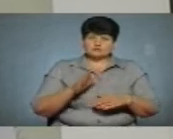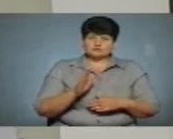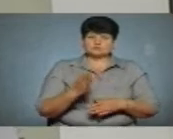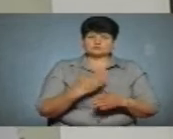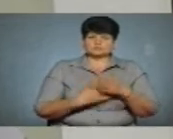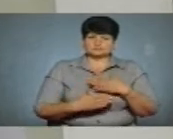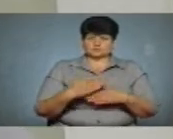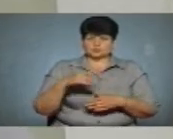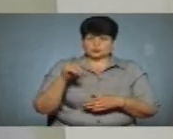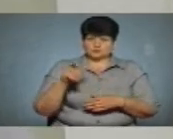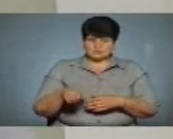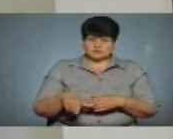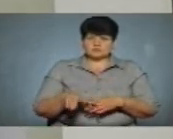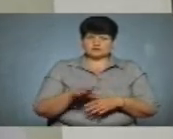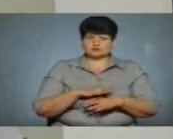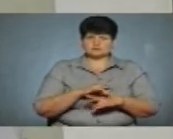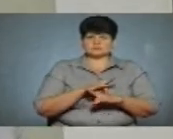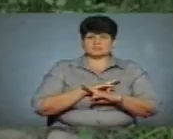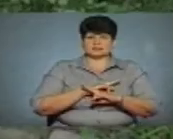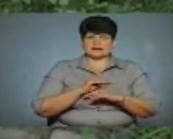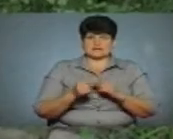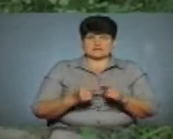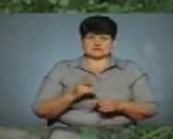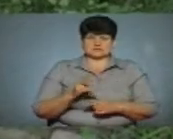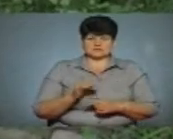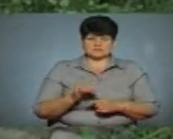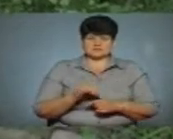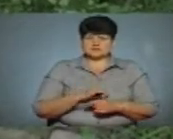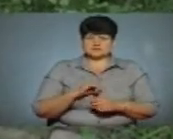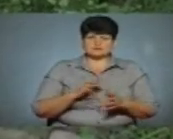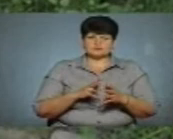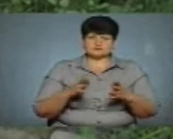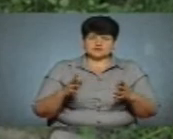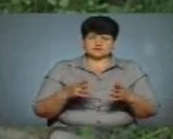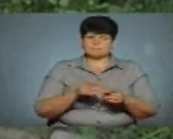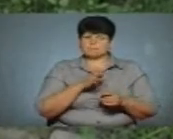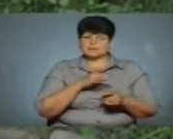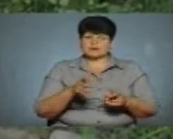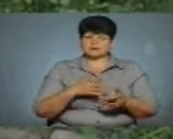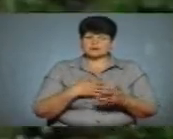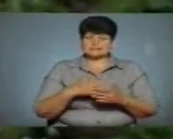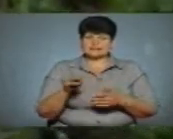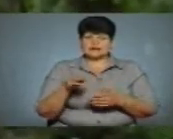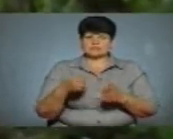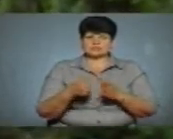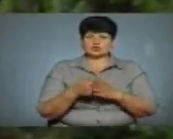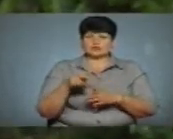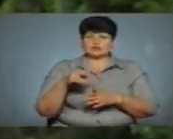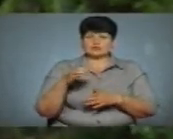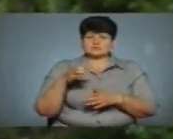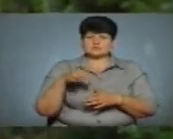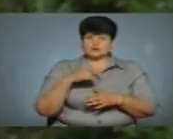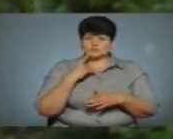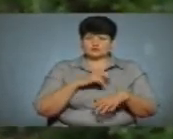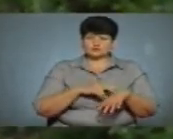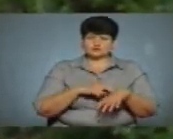і бувають летальні наслідки. Найвищий період активності кліщів – з травня до листопада, каже доктор